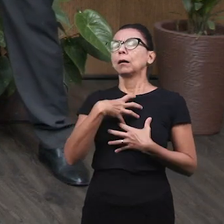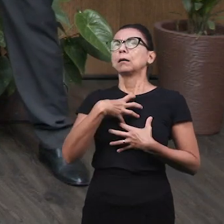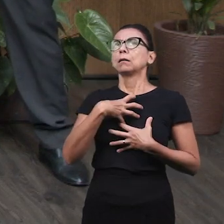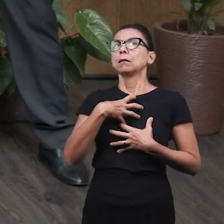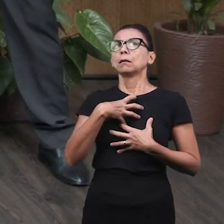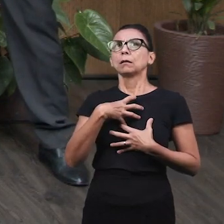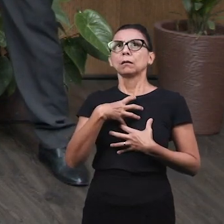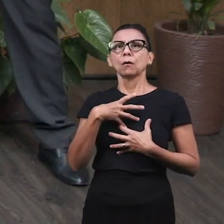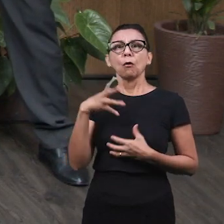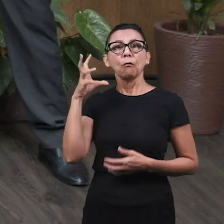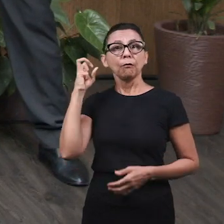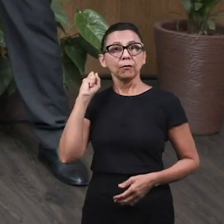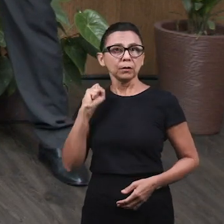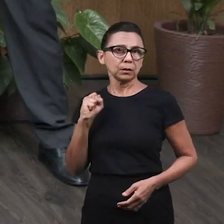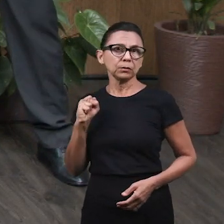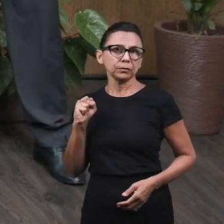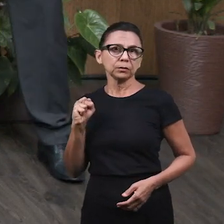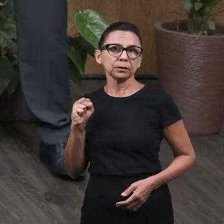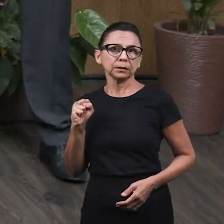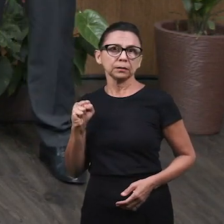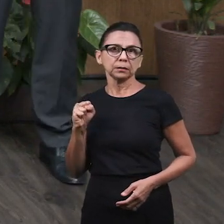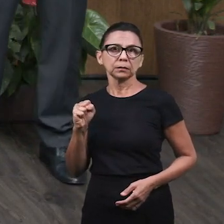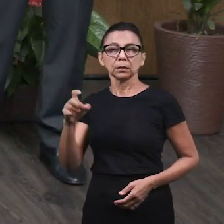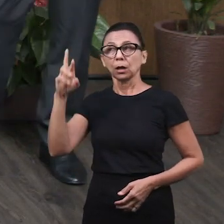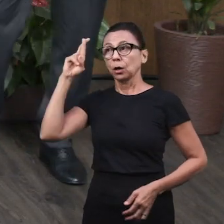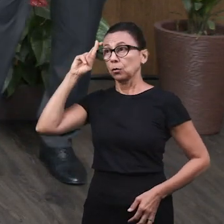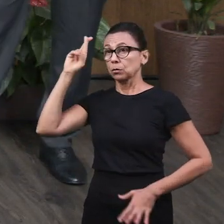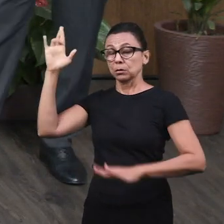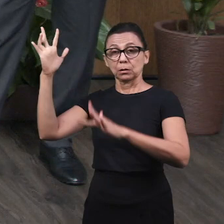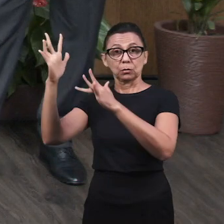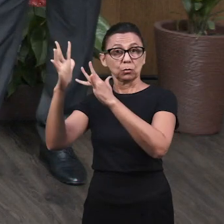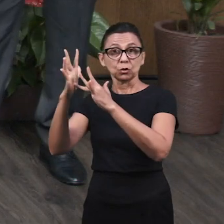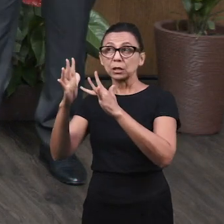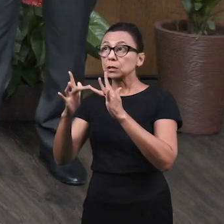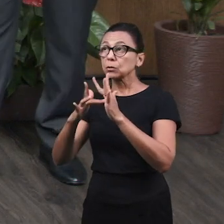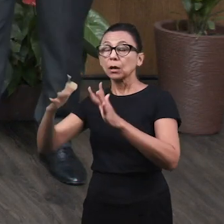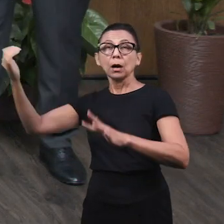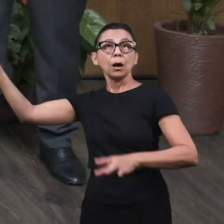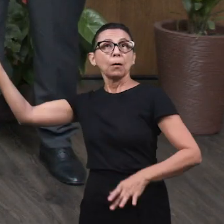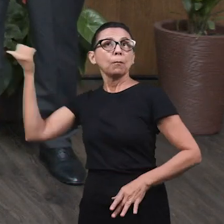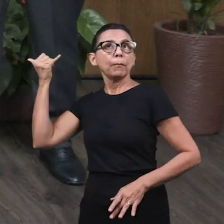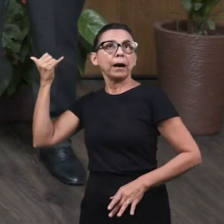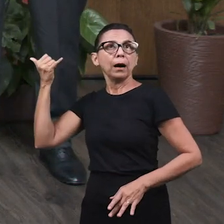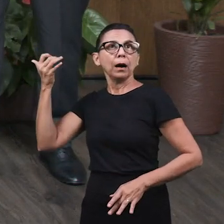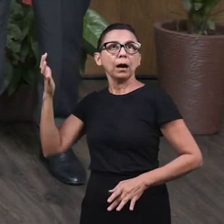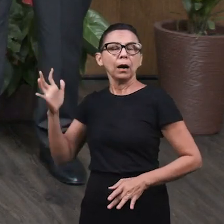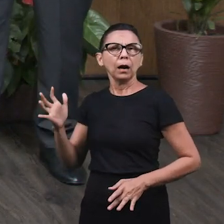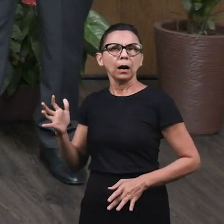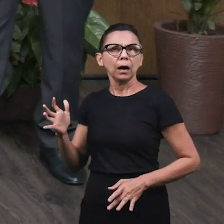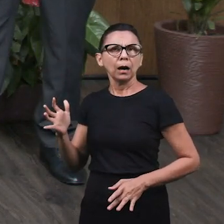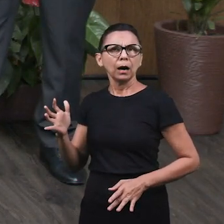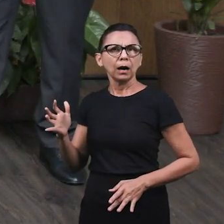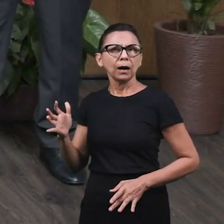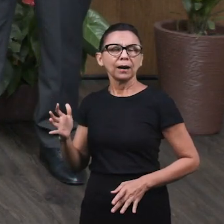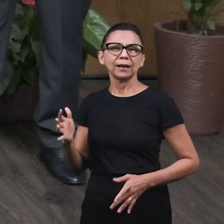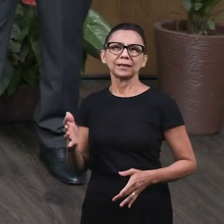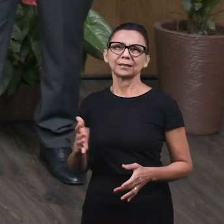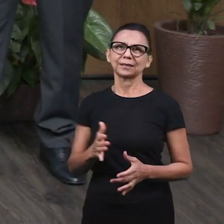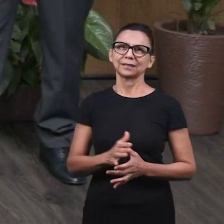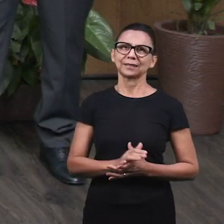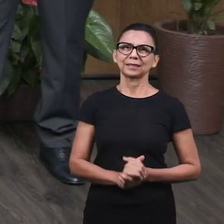Seigneur Jésus. Mais ce que Jean a vu à ce moment, c'était plus Jésus qu'il